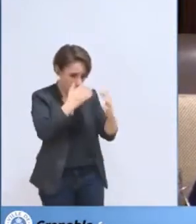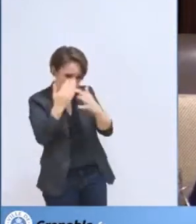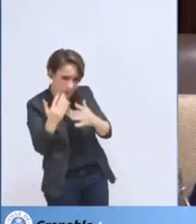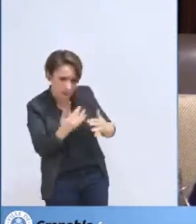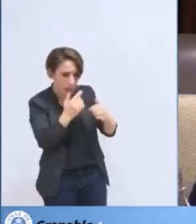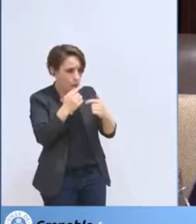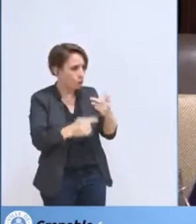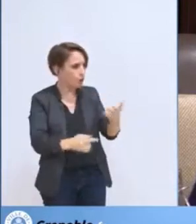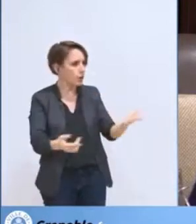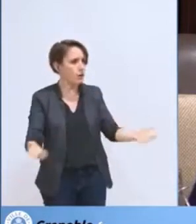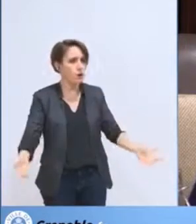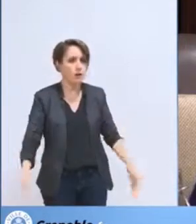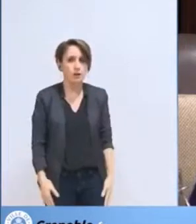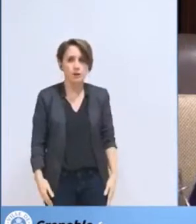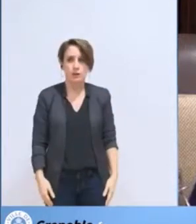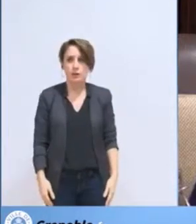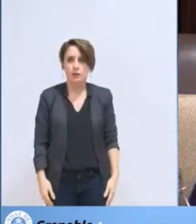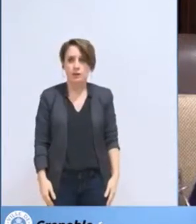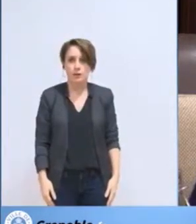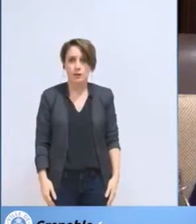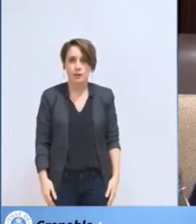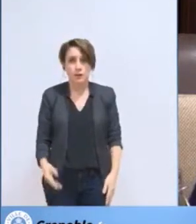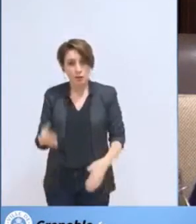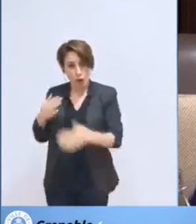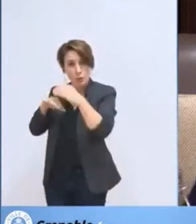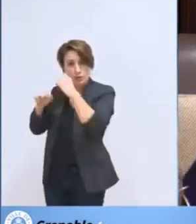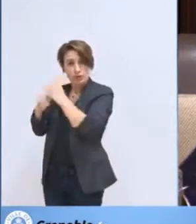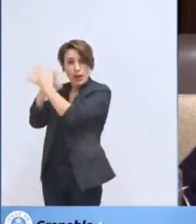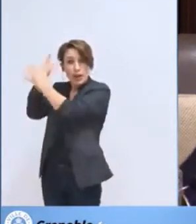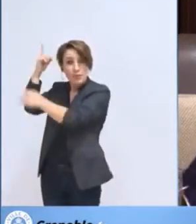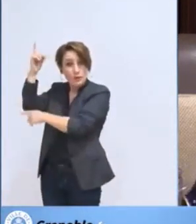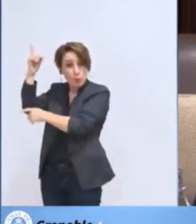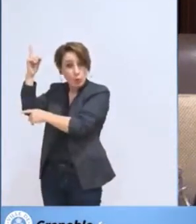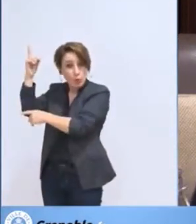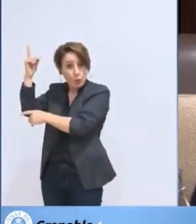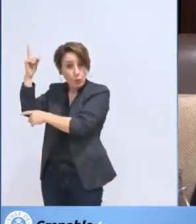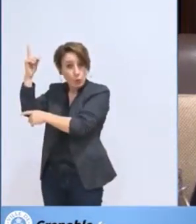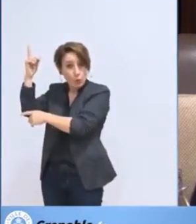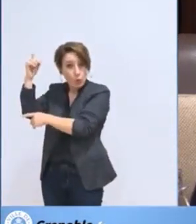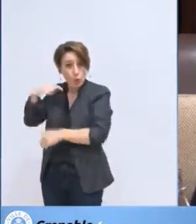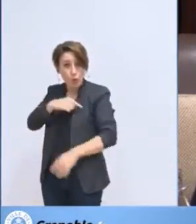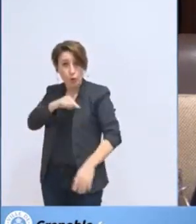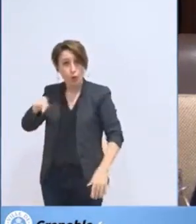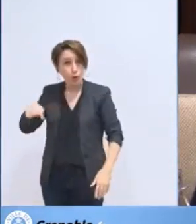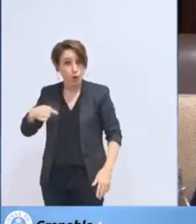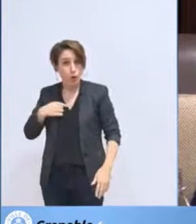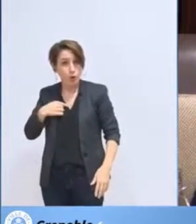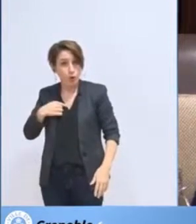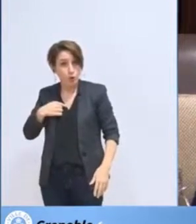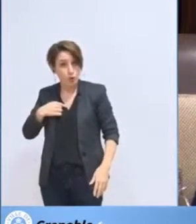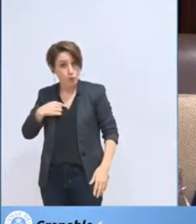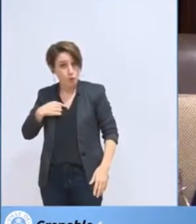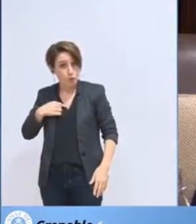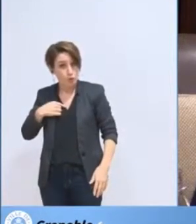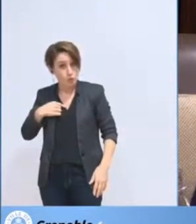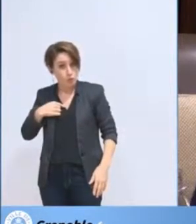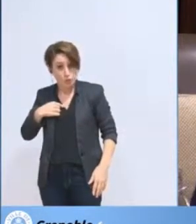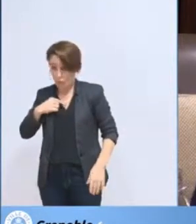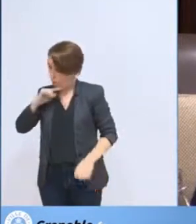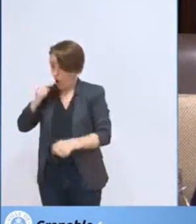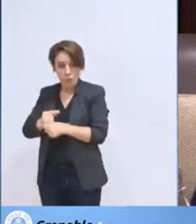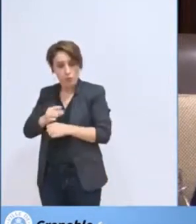Comment vouliez-vous qu'au niveau de la métropole, nous puissions imposer cet achat au prix que vous